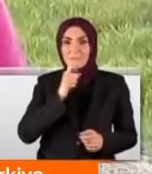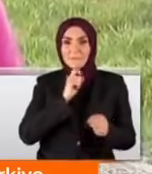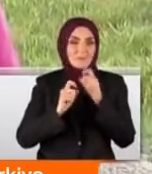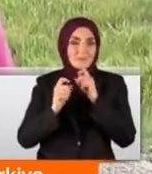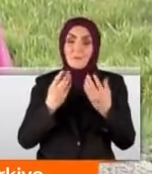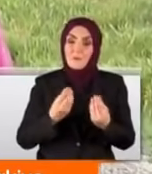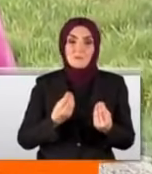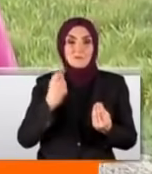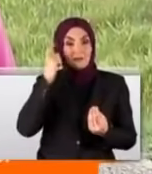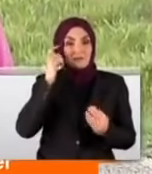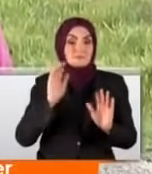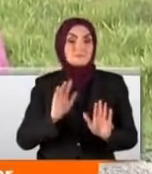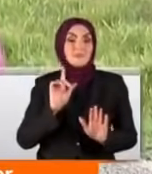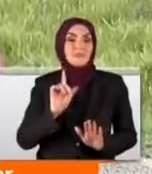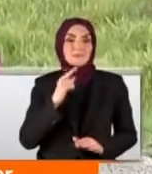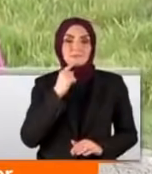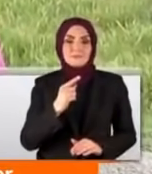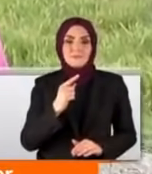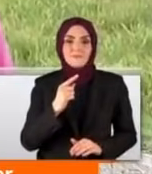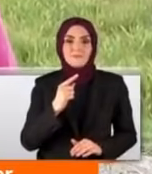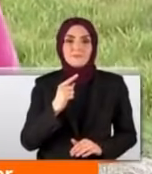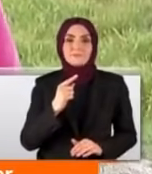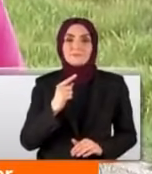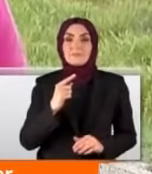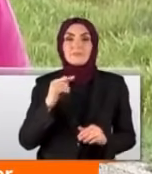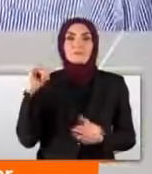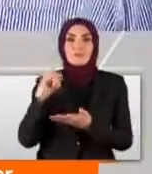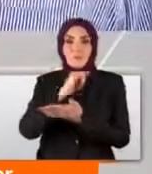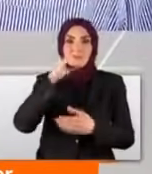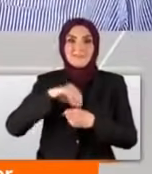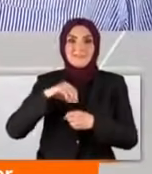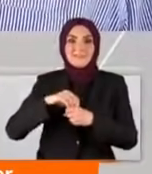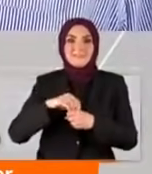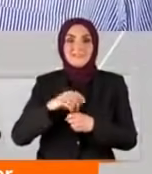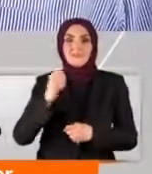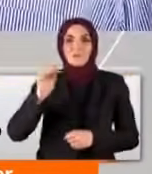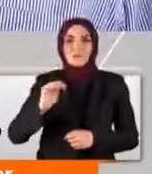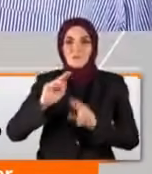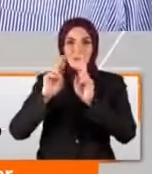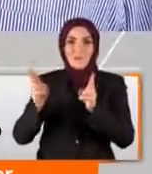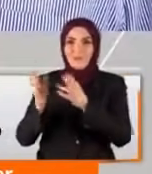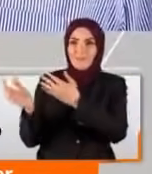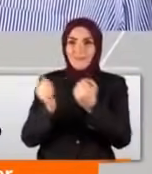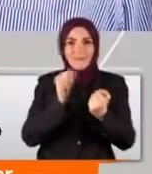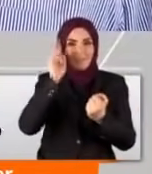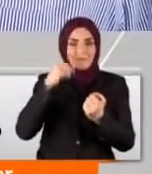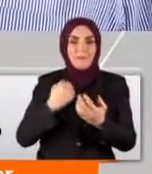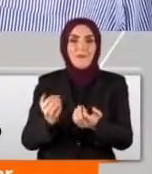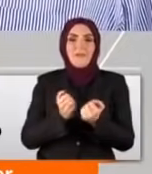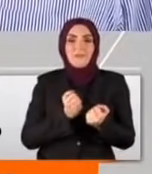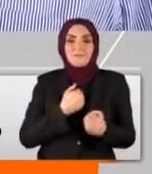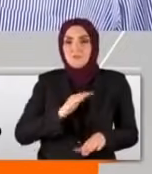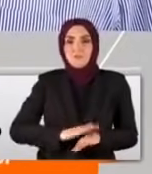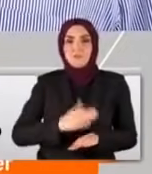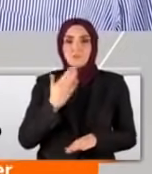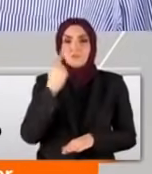Shop'tan aldık abi gümrük malı. Alıp güvenli kullanıyorduk ama biz böyle olduğunu bilmiyorduk. Bu ürünlerin kullanımından sonra yüzde, ödem,